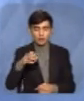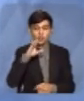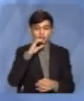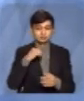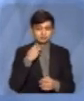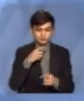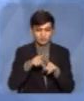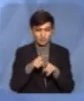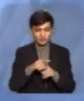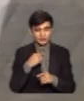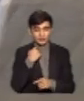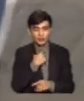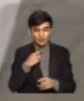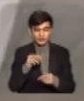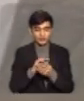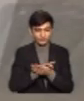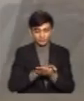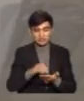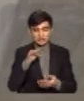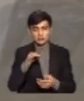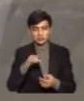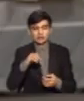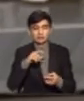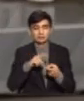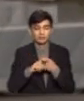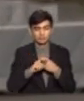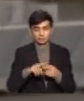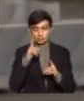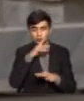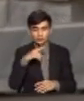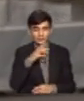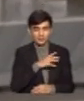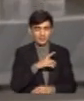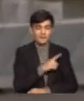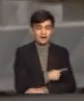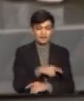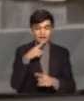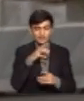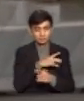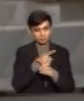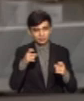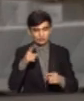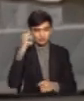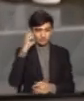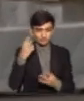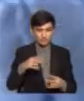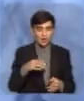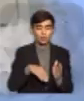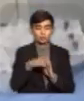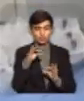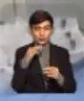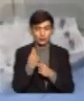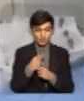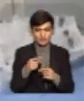риск заразиться китайской пневмонией минимизируется. Не стоит доверять слухам. Врачи уже сообщали ранее, что лучшие средства